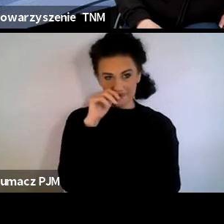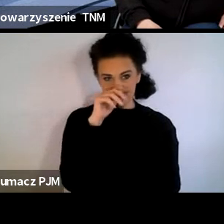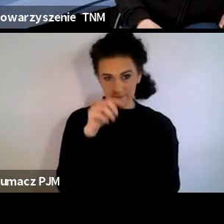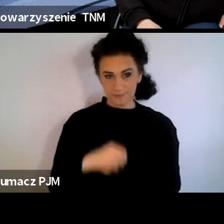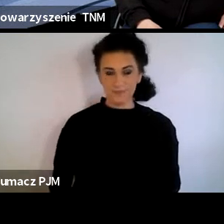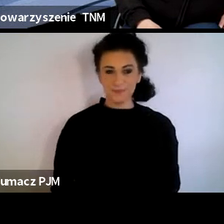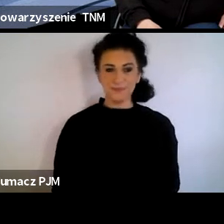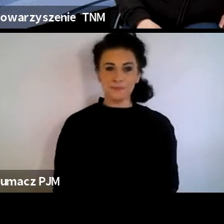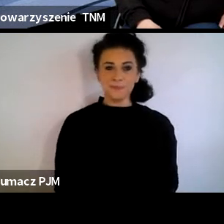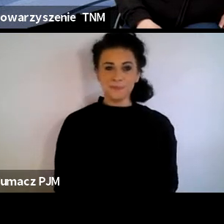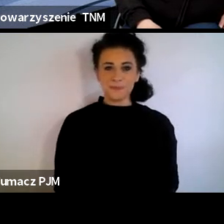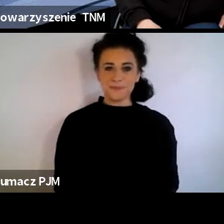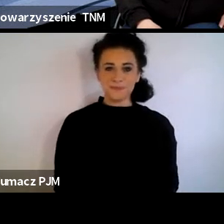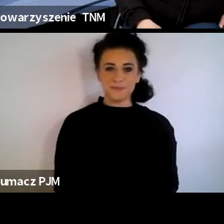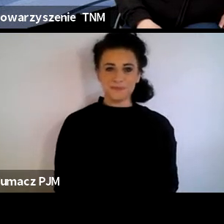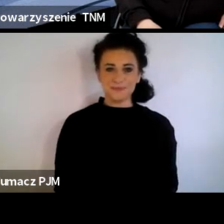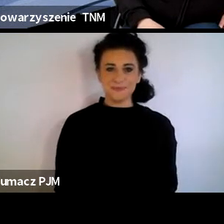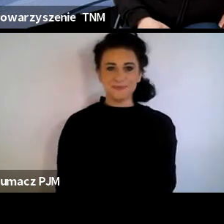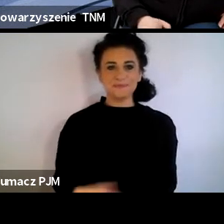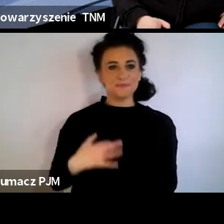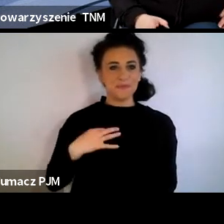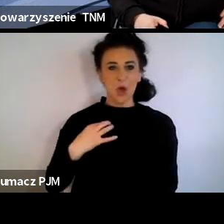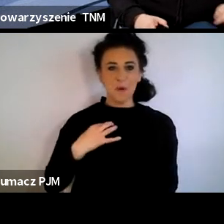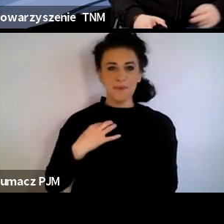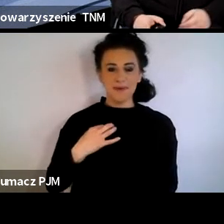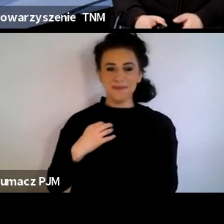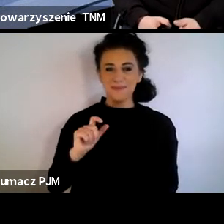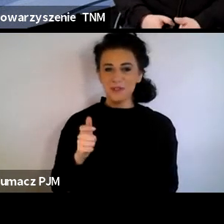Gdańsku. Okej, okay, dobra.